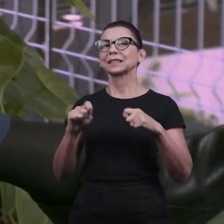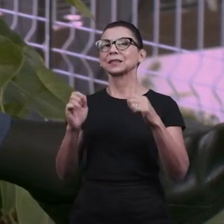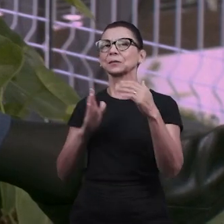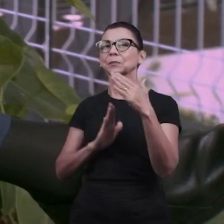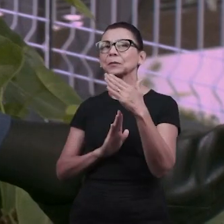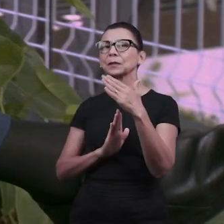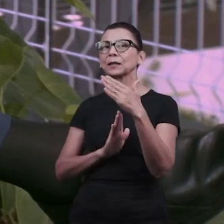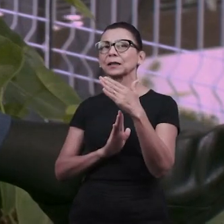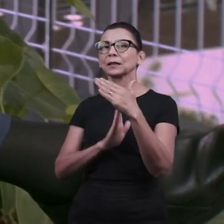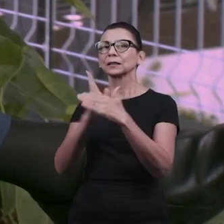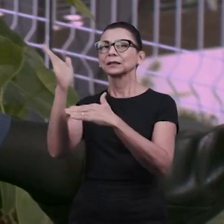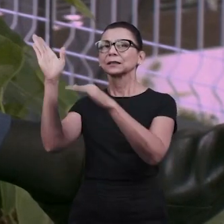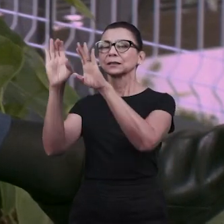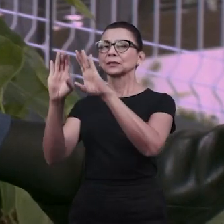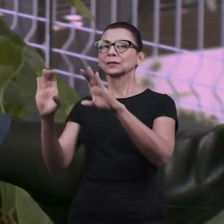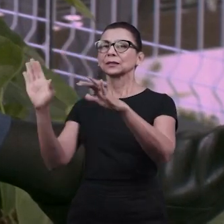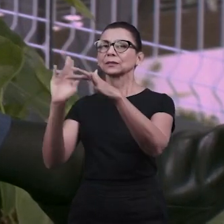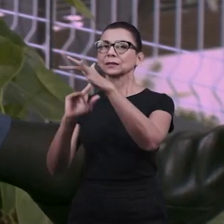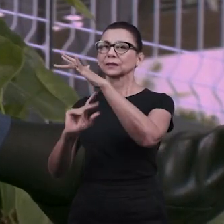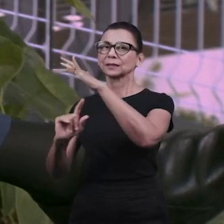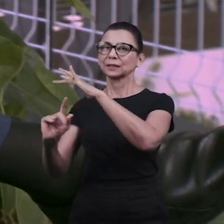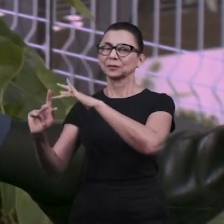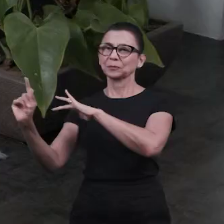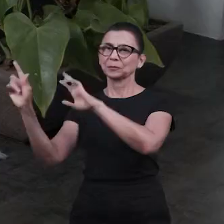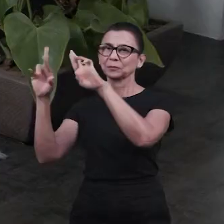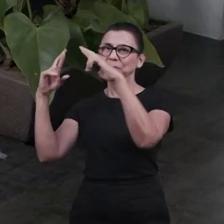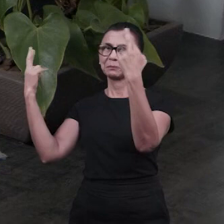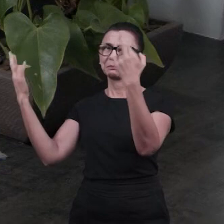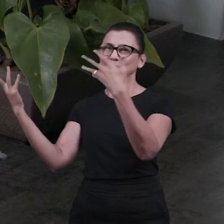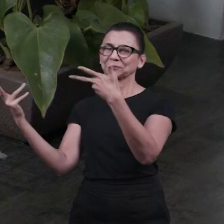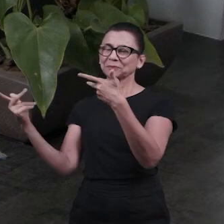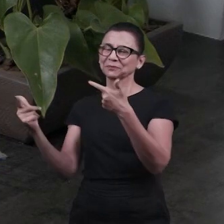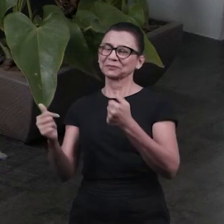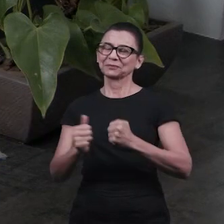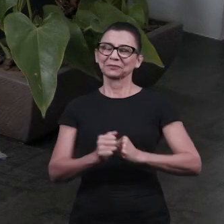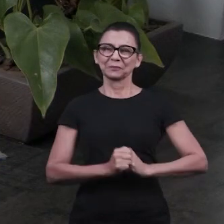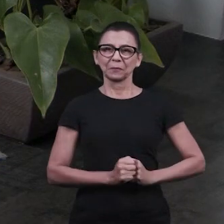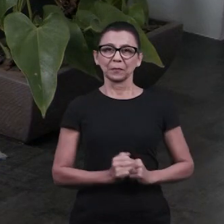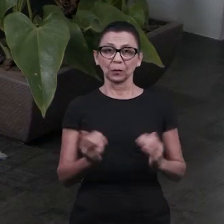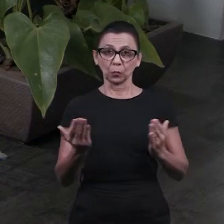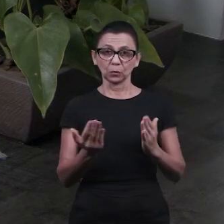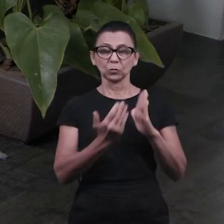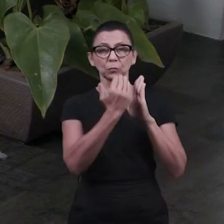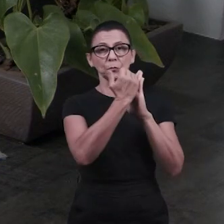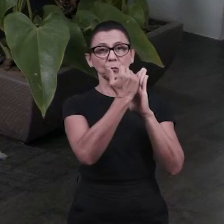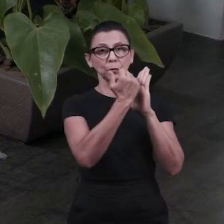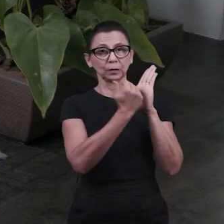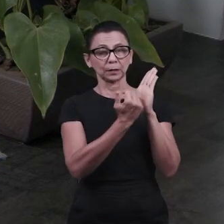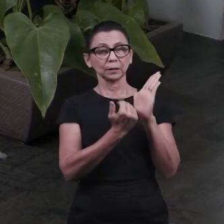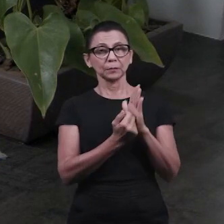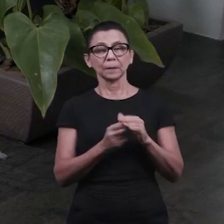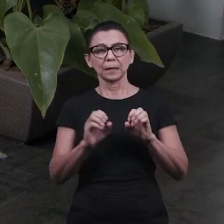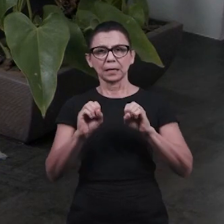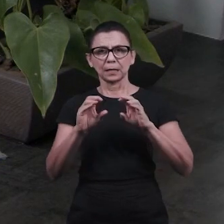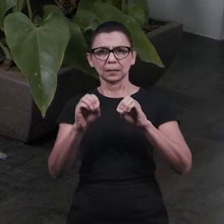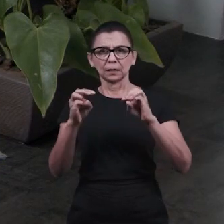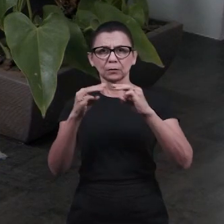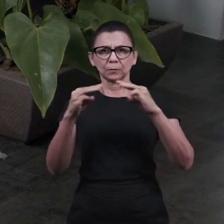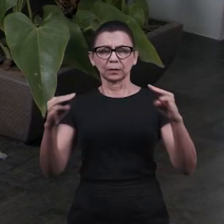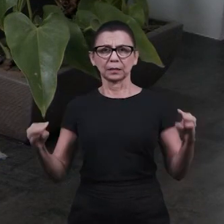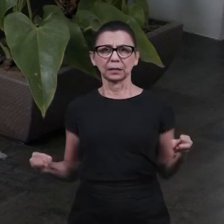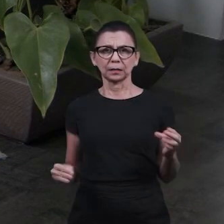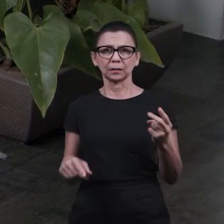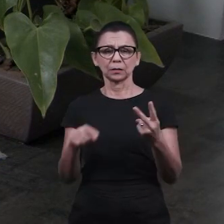vivre l'éternité, ce royaume merveilleux. Dans le programme d'aujourd'hui, dans le volet Leçons du Manaïm, les pasteurs